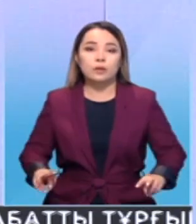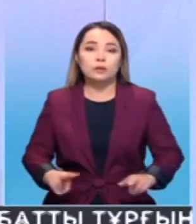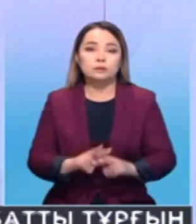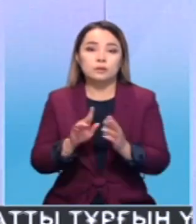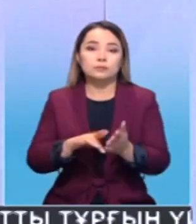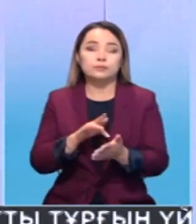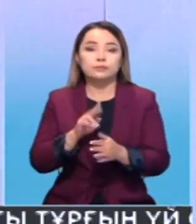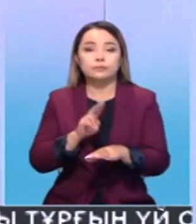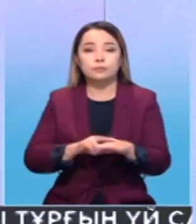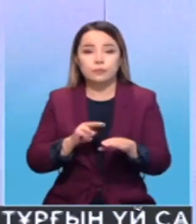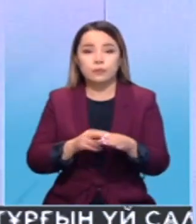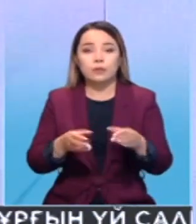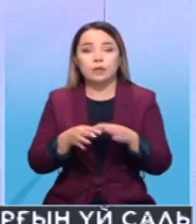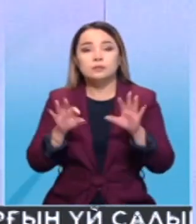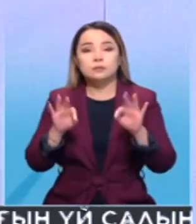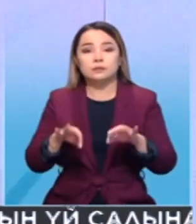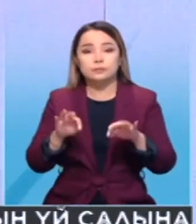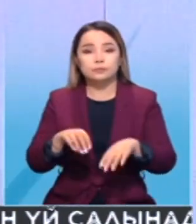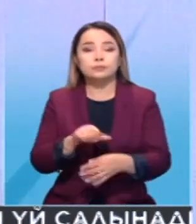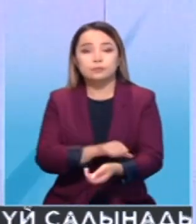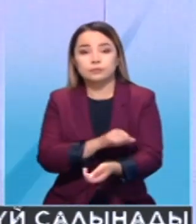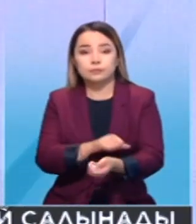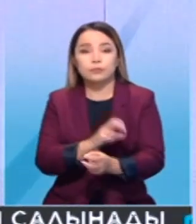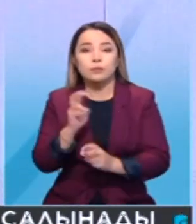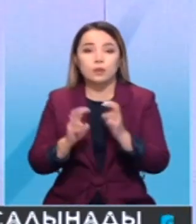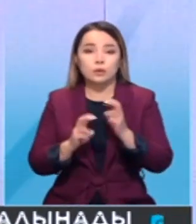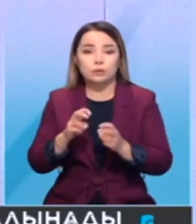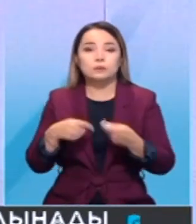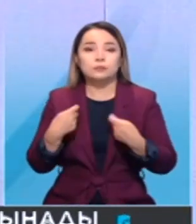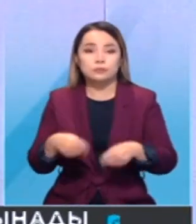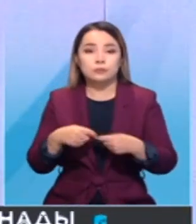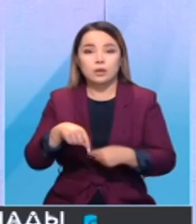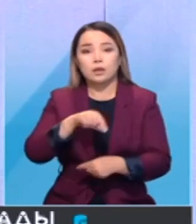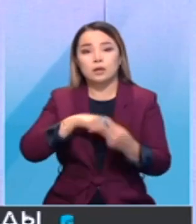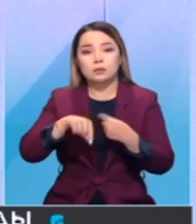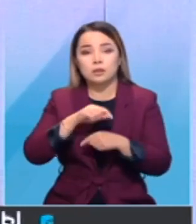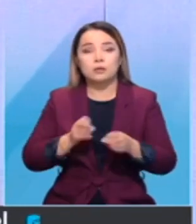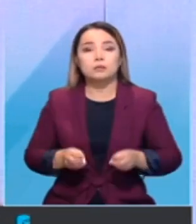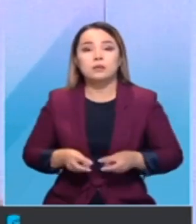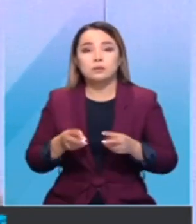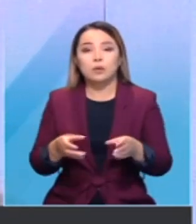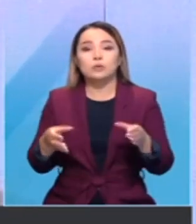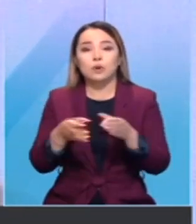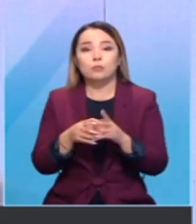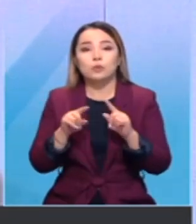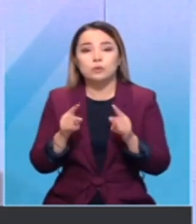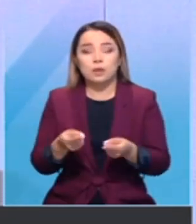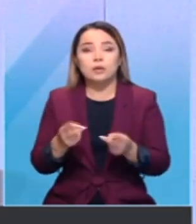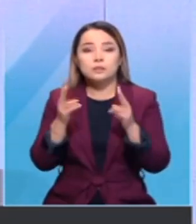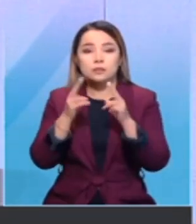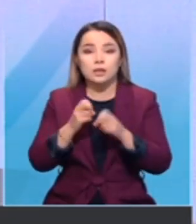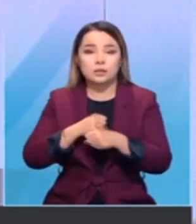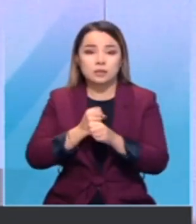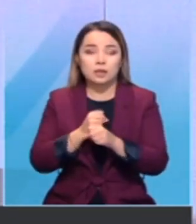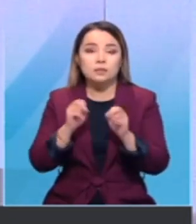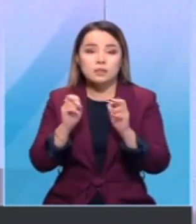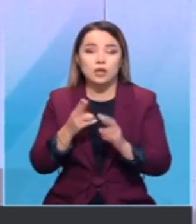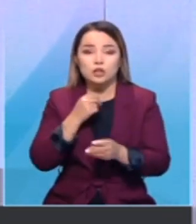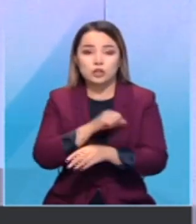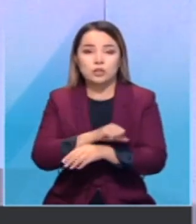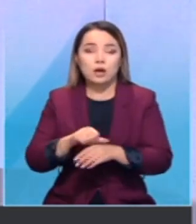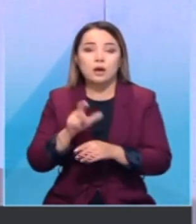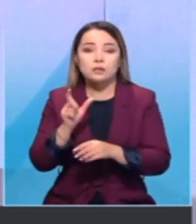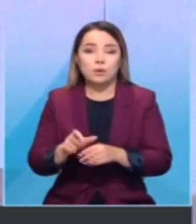Елорданың тәртіп сақшылары синтетикалық есірткі өндірумен және сатумен айналысқан қылмыстық топты ұстады. Зертхананы шетел азаматы